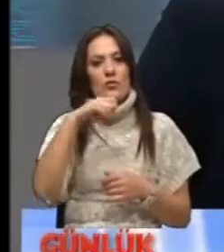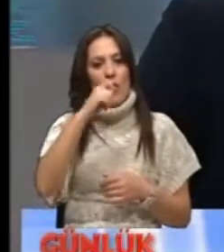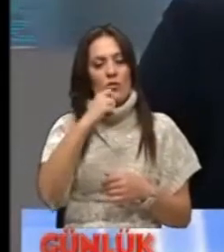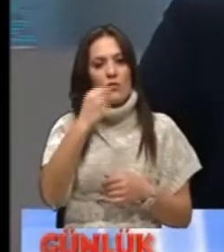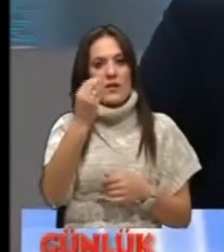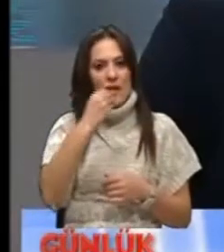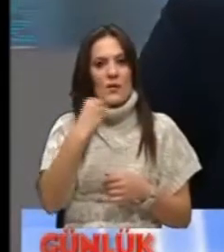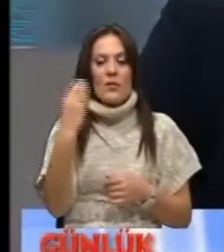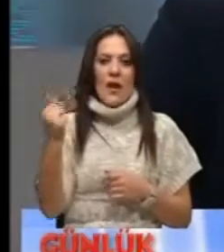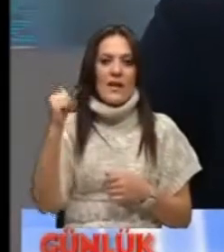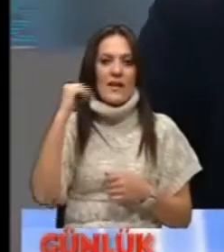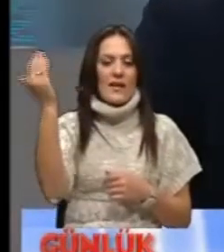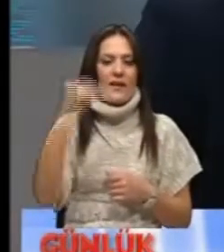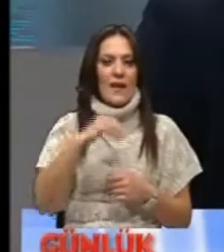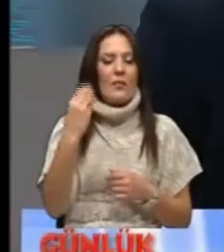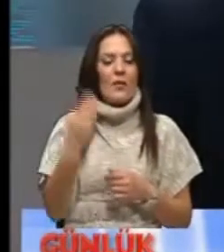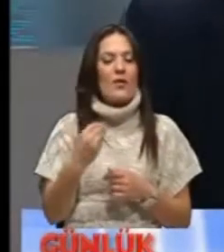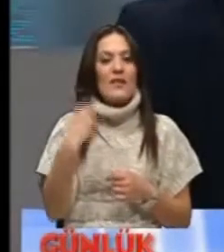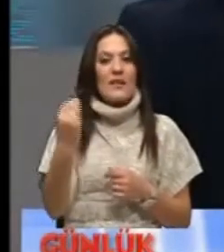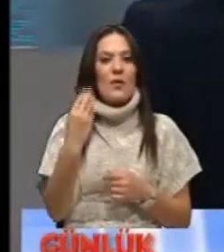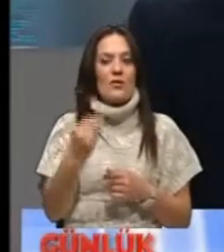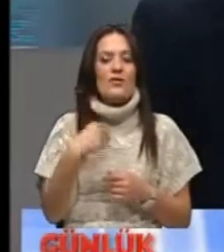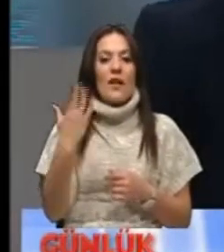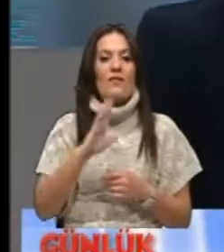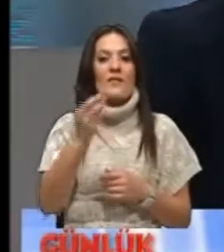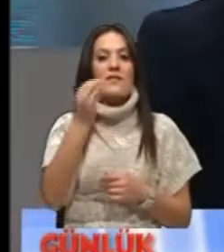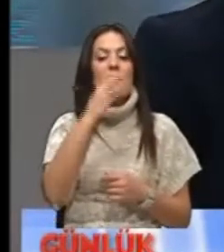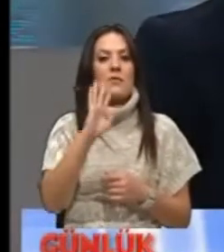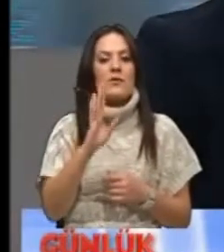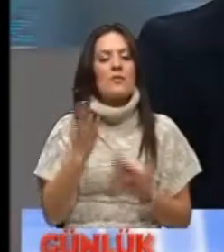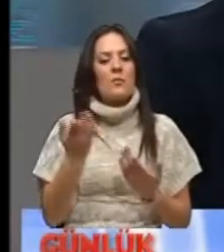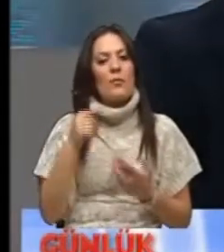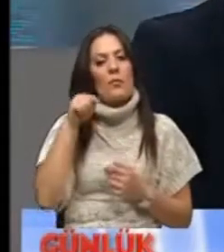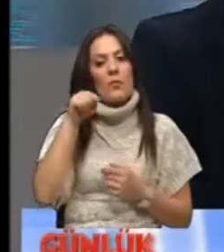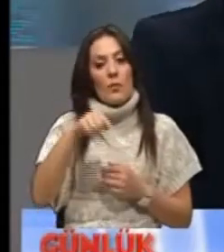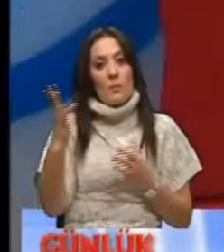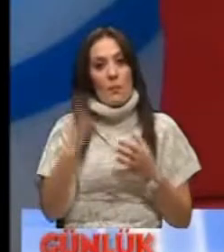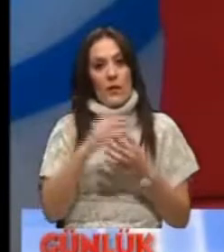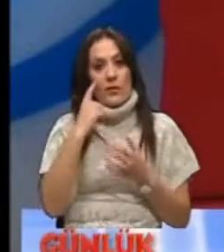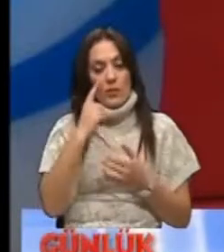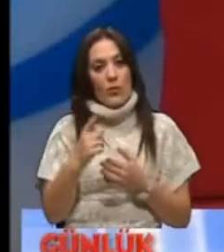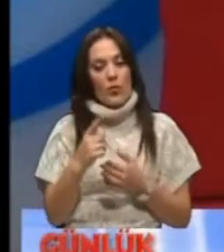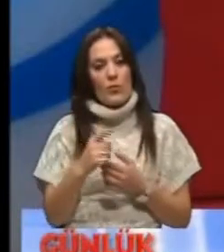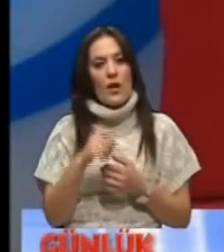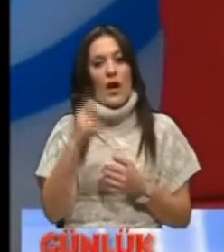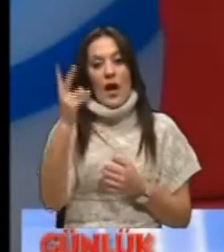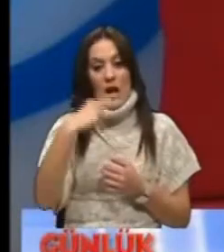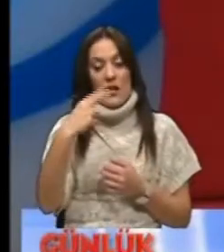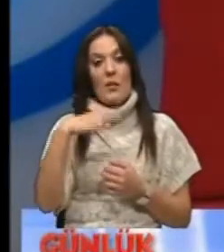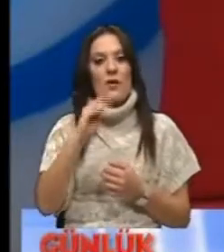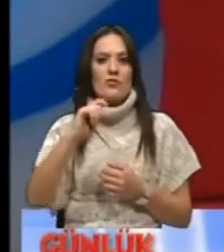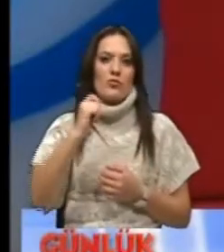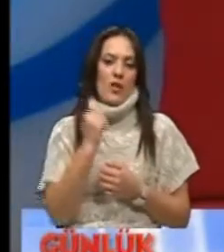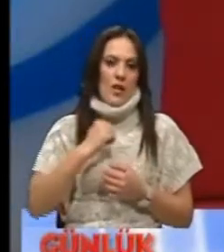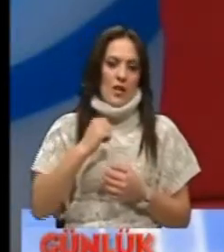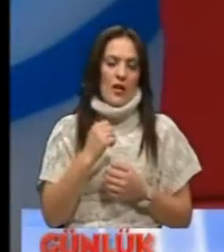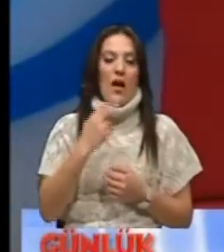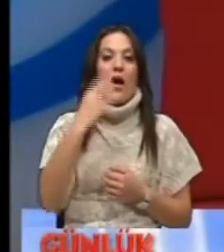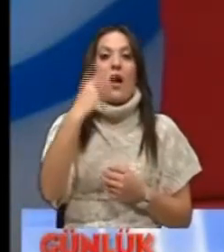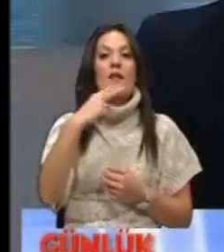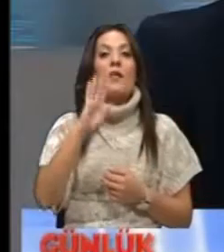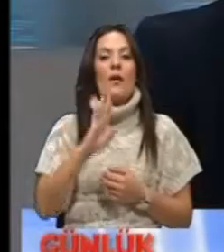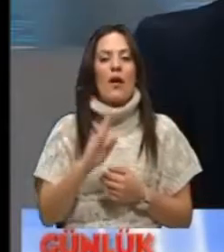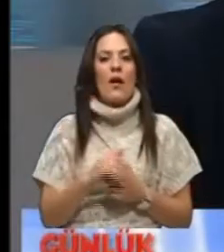artık dönsen iyi olacak infilak etmek üzereyim diye. Daha fazla yiyemeyeceğim. Değil mi ama bakın bağlantıyı görüyor musunuz? Ağlama çikolata.